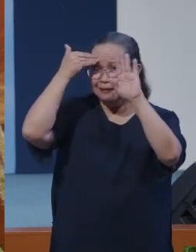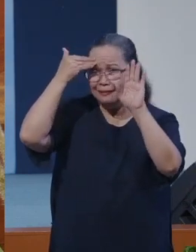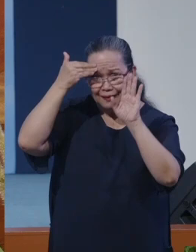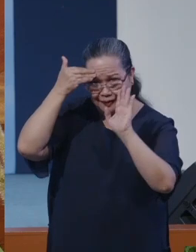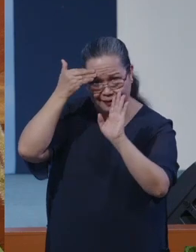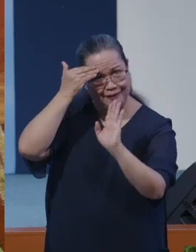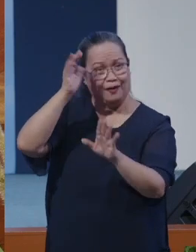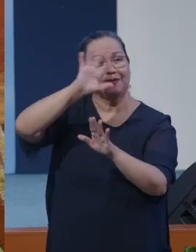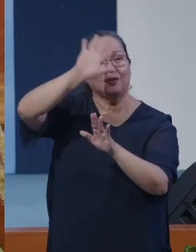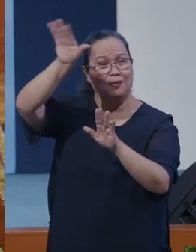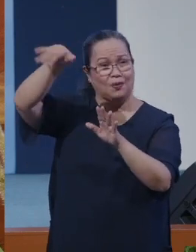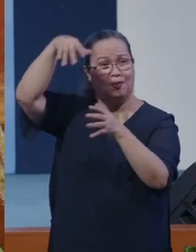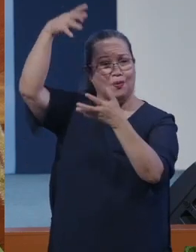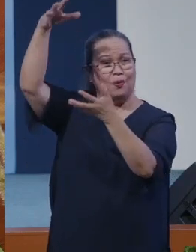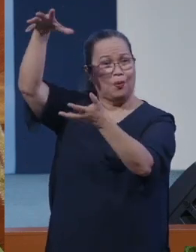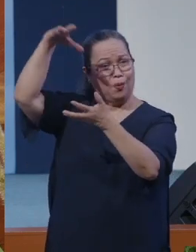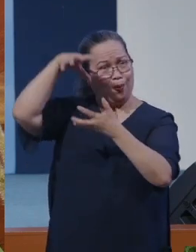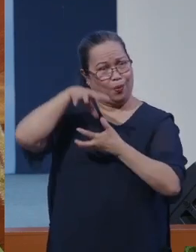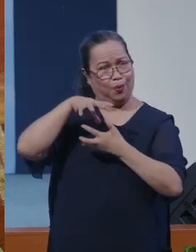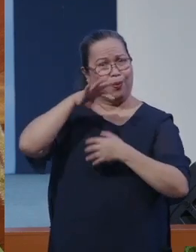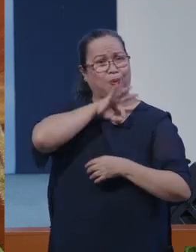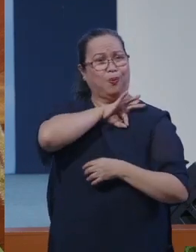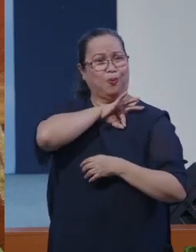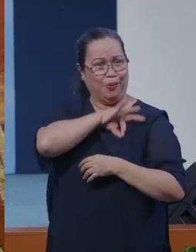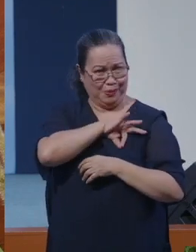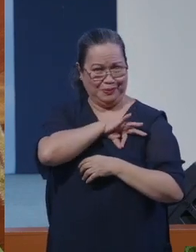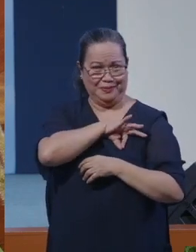all His benefits.